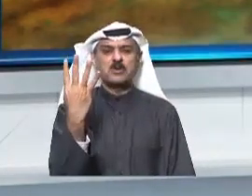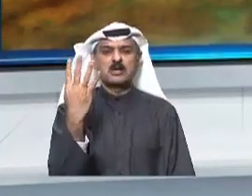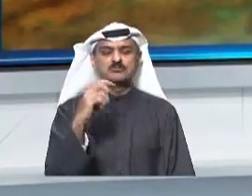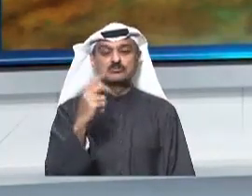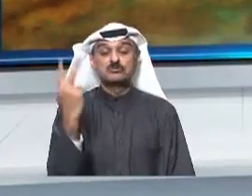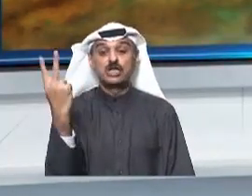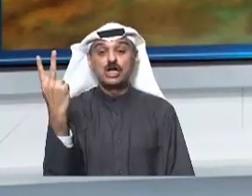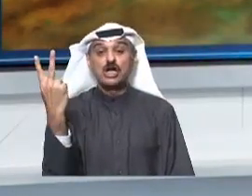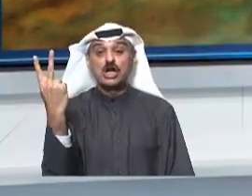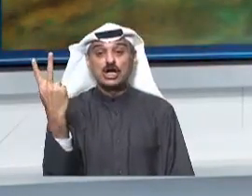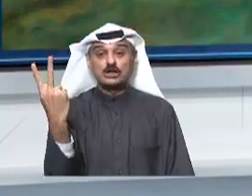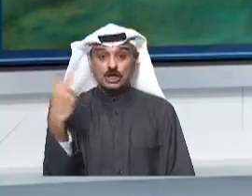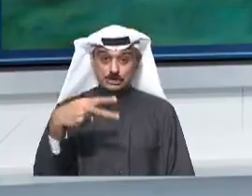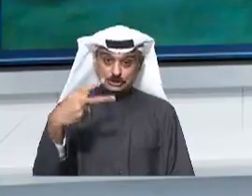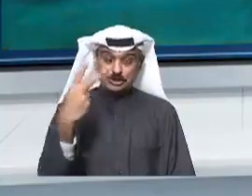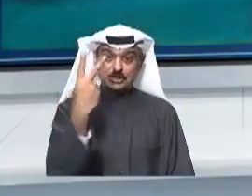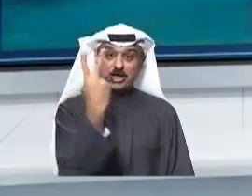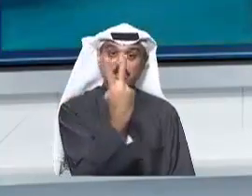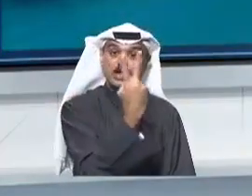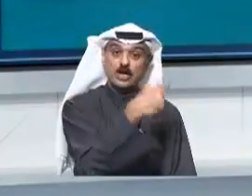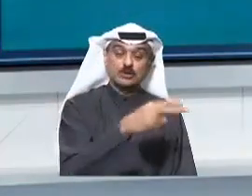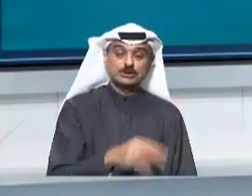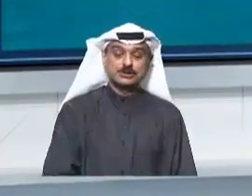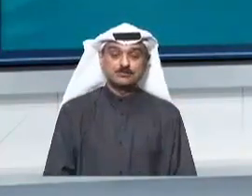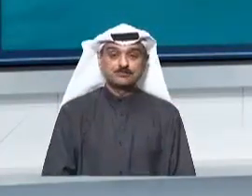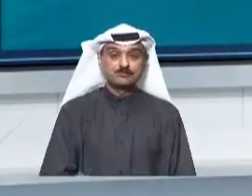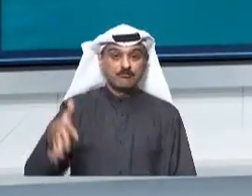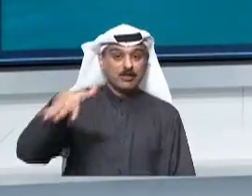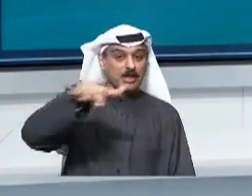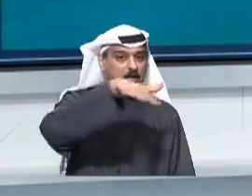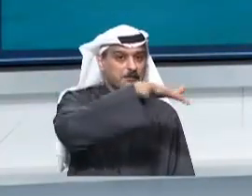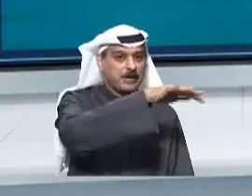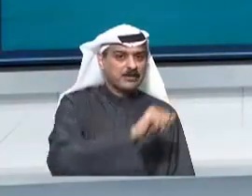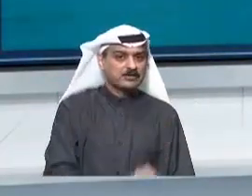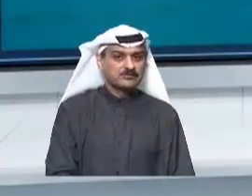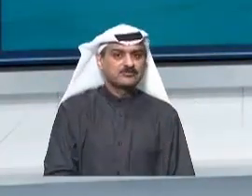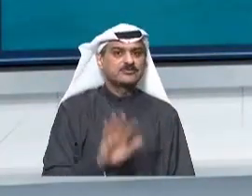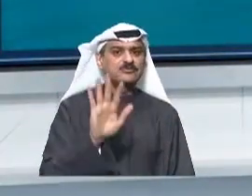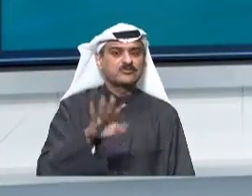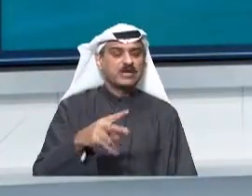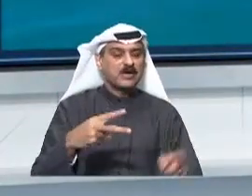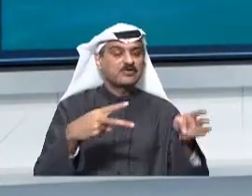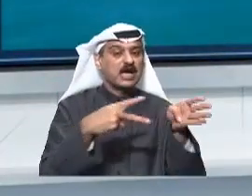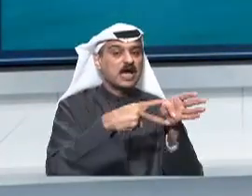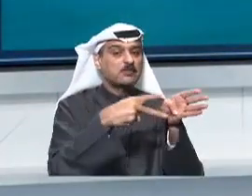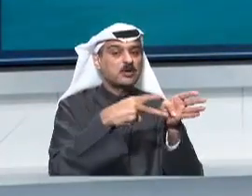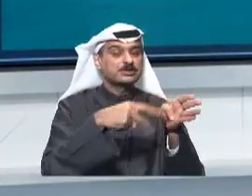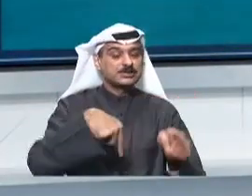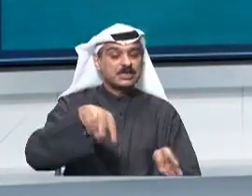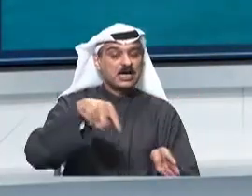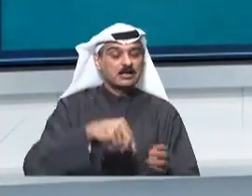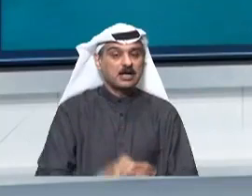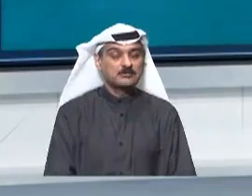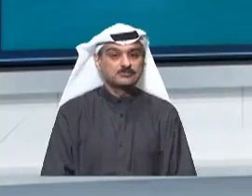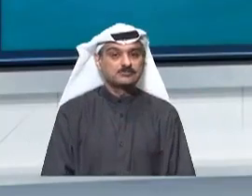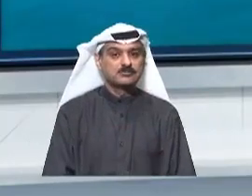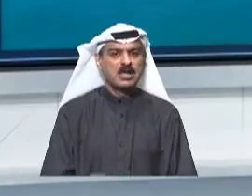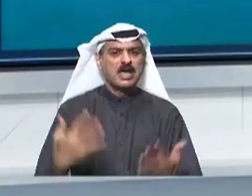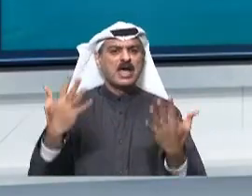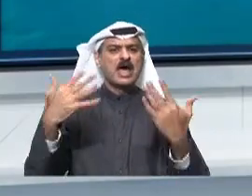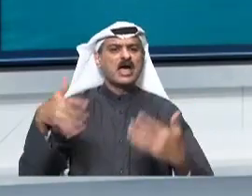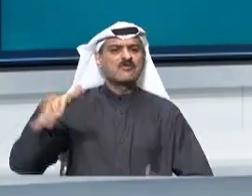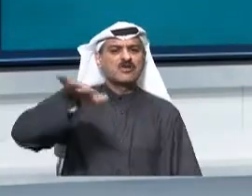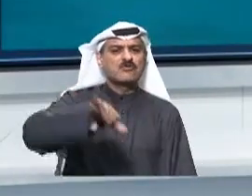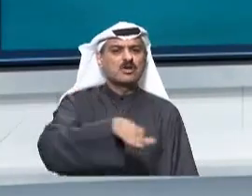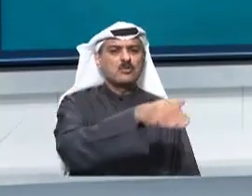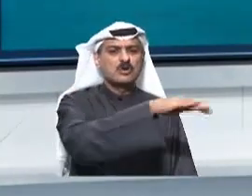20 إلى 22 درجة مئوية على السواحل والجزر. الأجواء البحرية خلال 24 ساعة القادمة، حالة البحر خفيف إلى معتدل